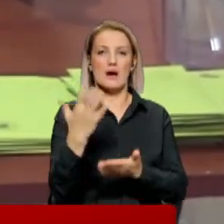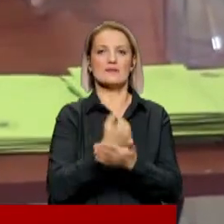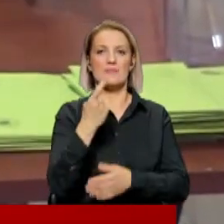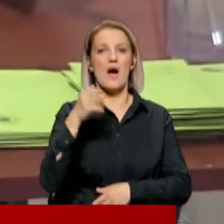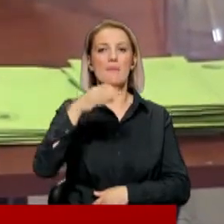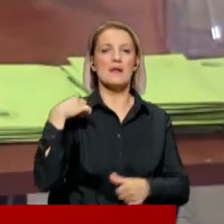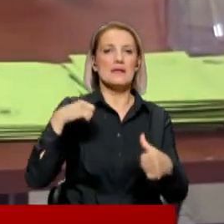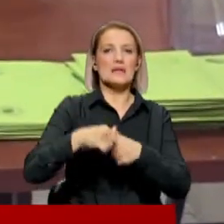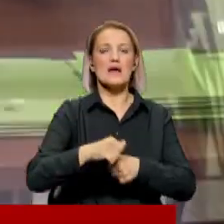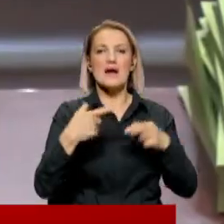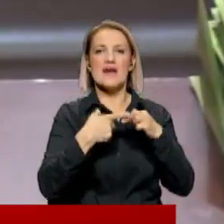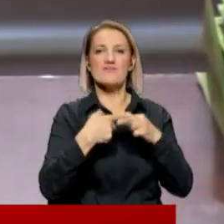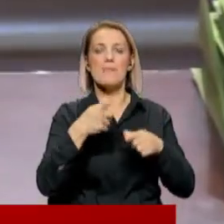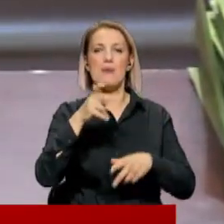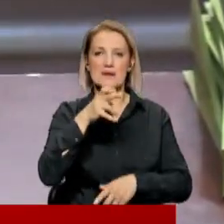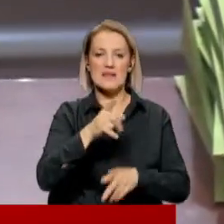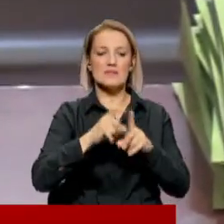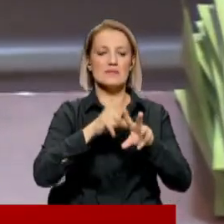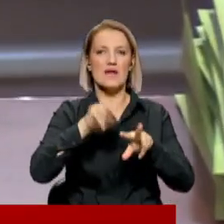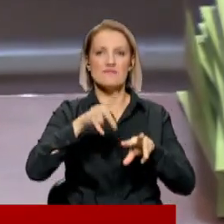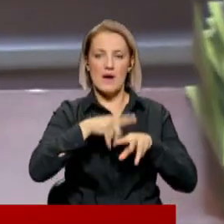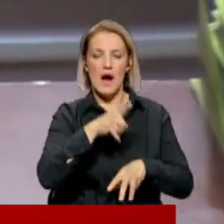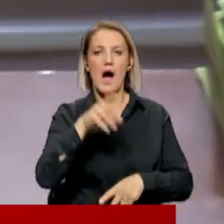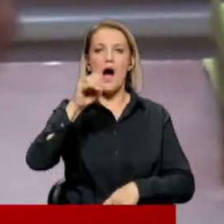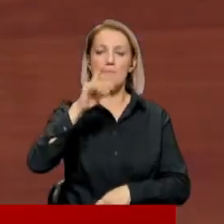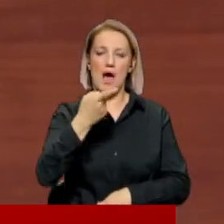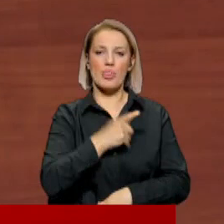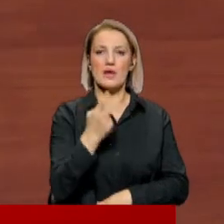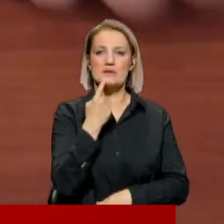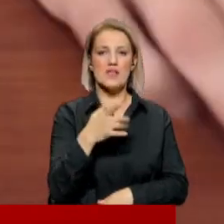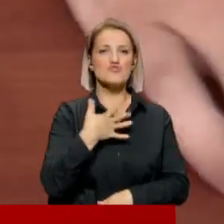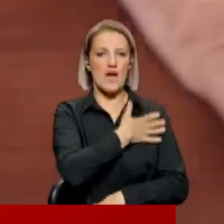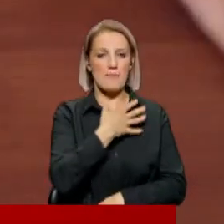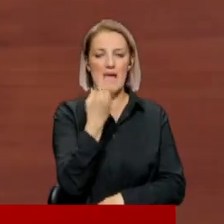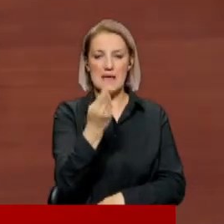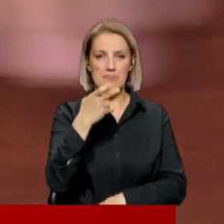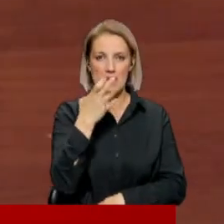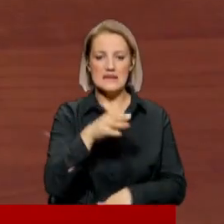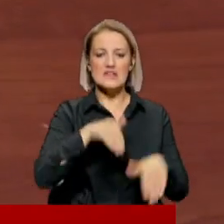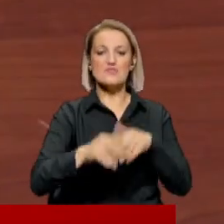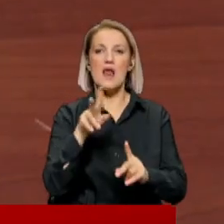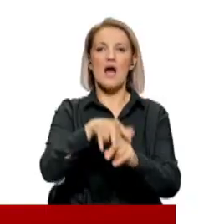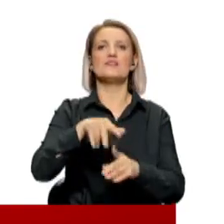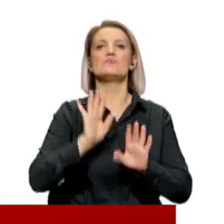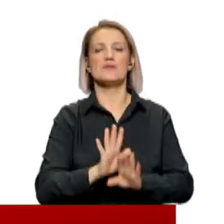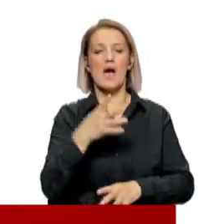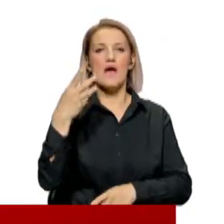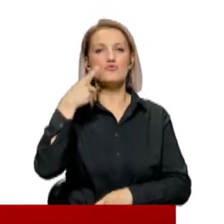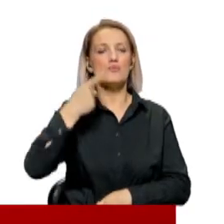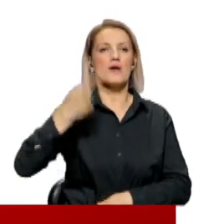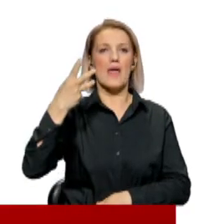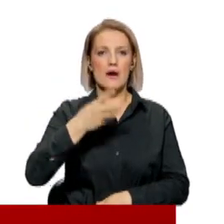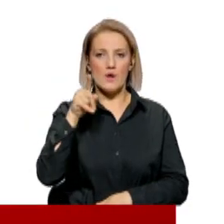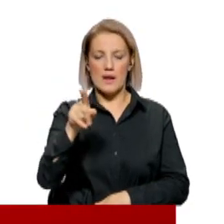Parti yeniden Refah Partisi, Deva ve Adalet Partisi'nin adayı izledi. CHP, İyi Parti seçimlere katılmadı. Erdoğan